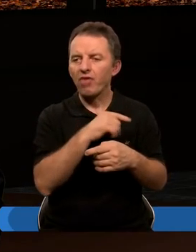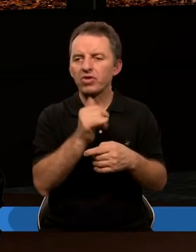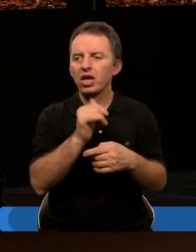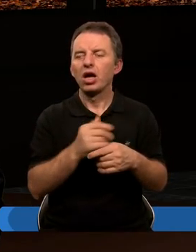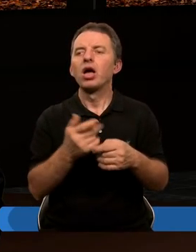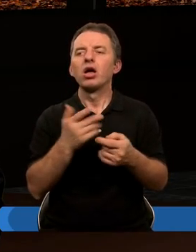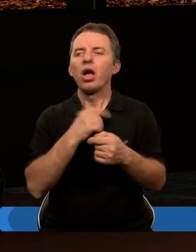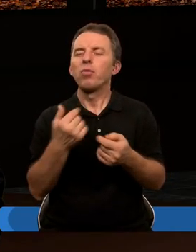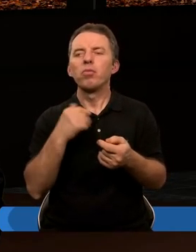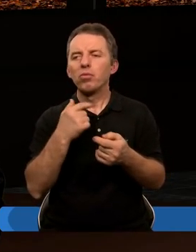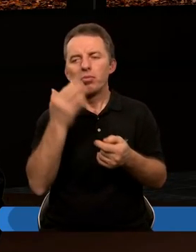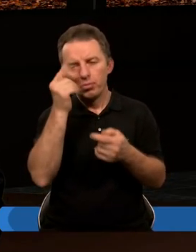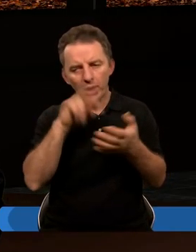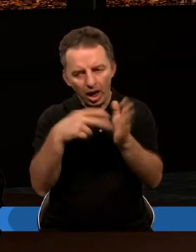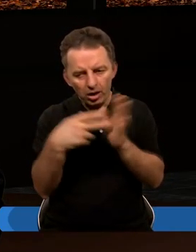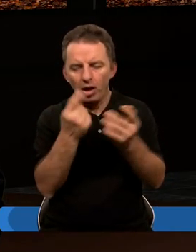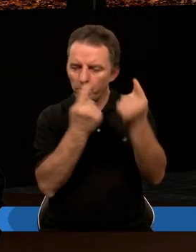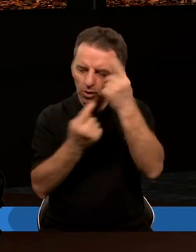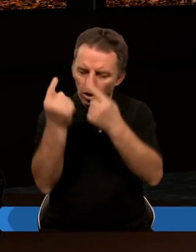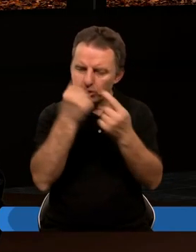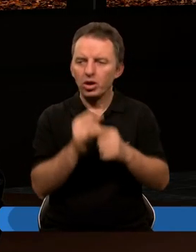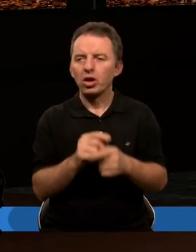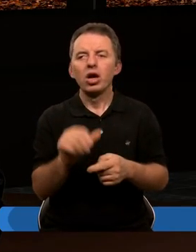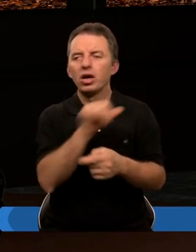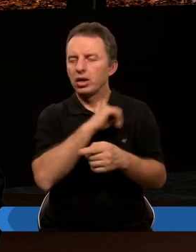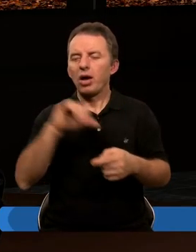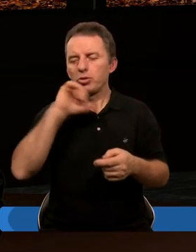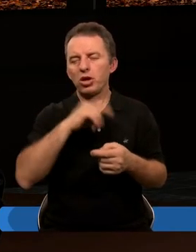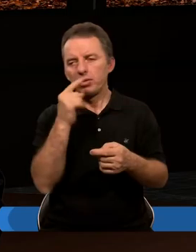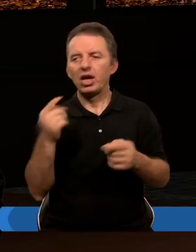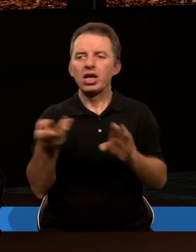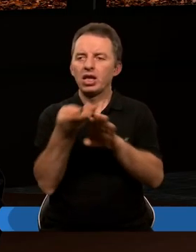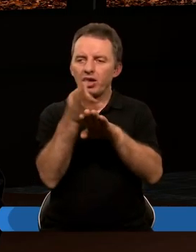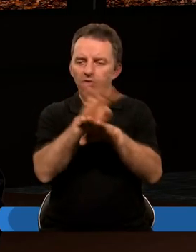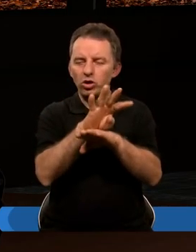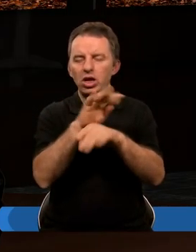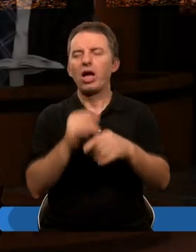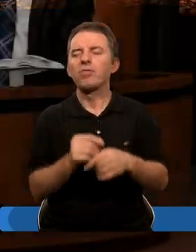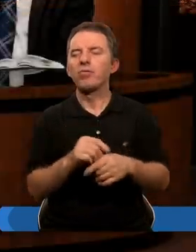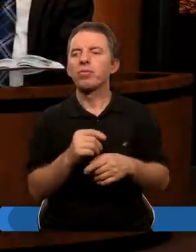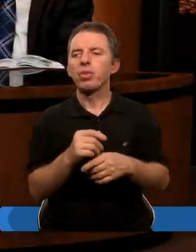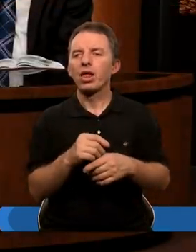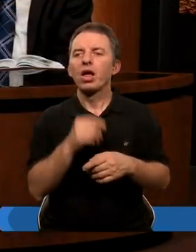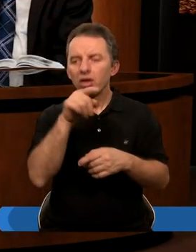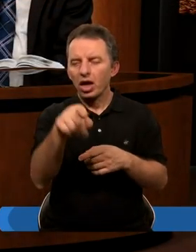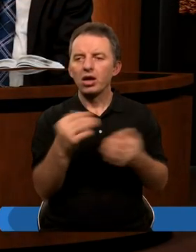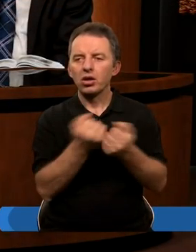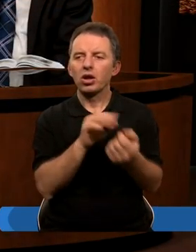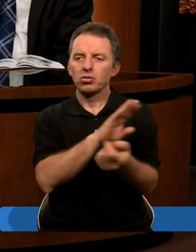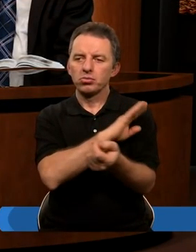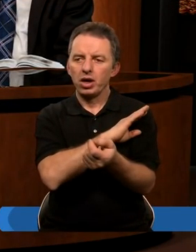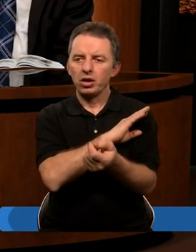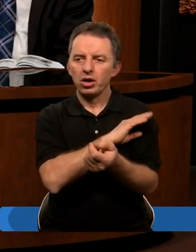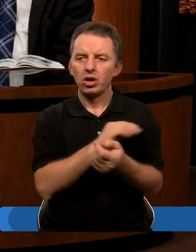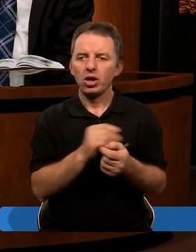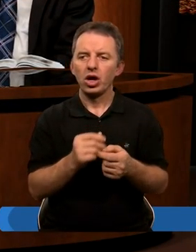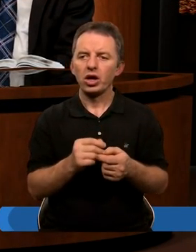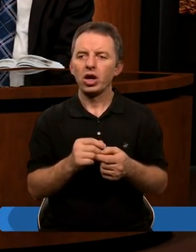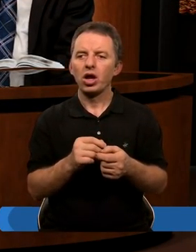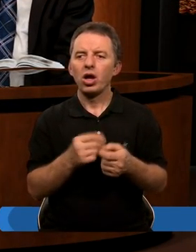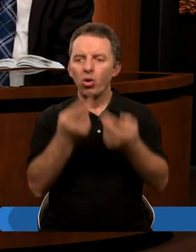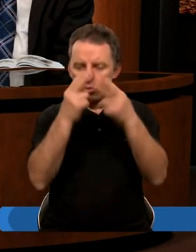panuję. Bo jeżeli nawet tak myślę, to tylko sam siebie zwodzę. Czyli to jest ten motyw śmierci,